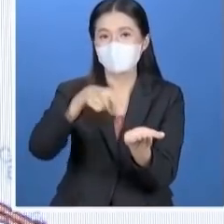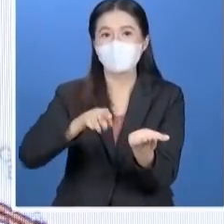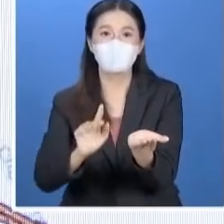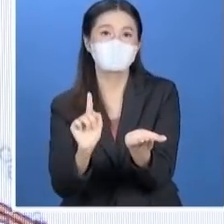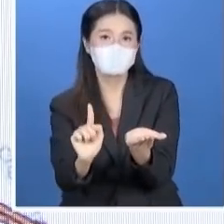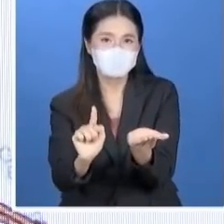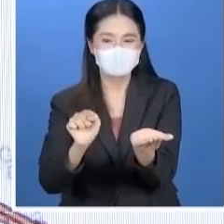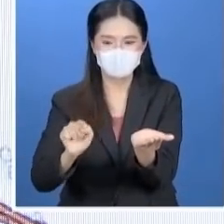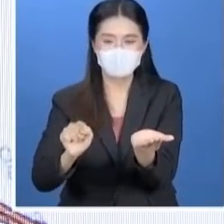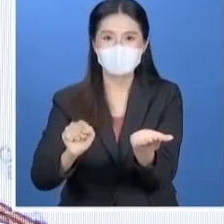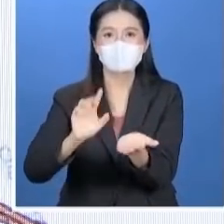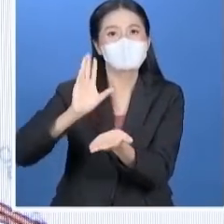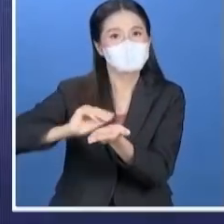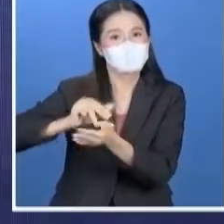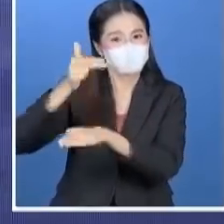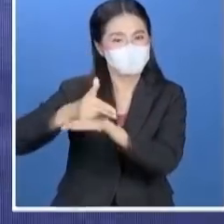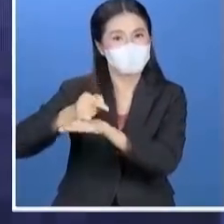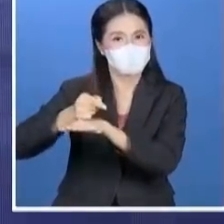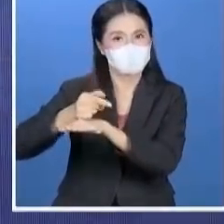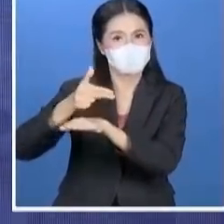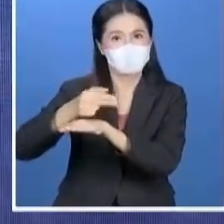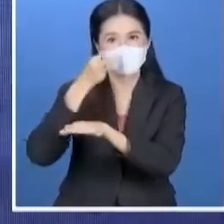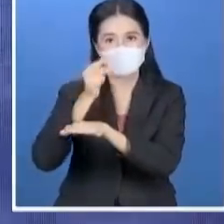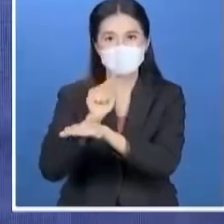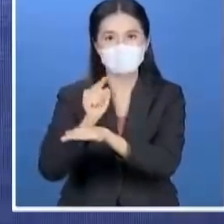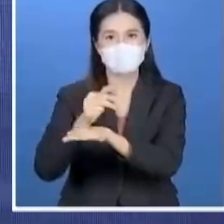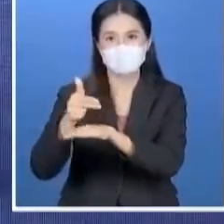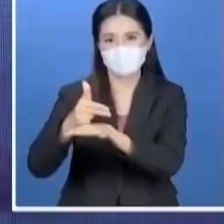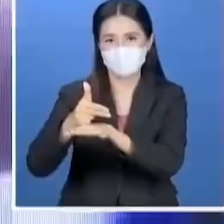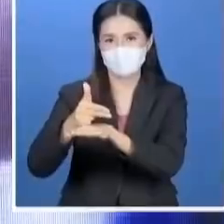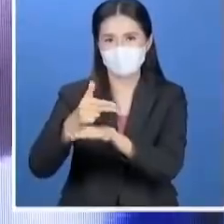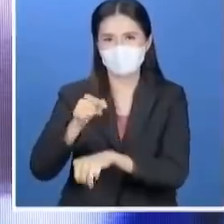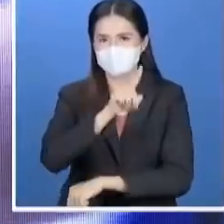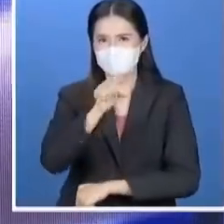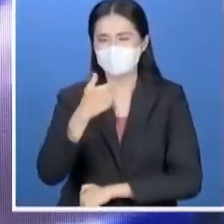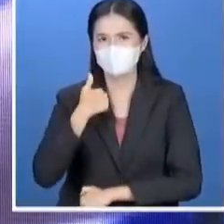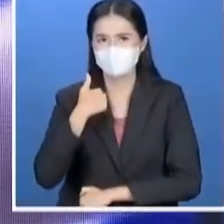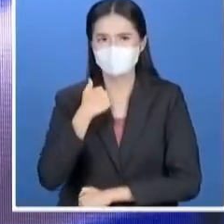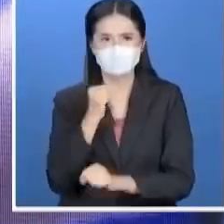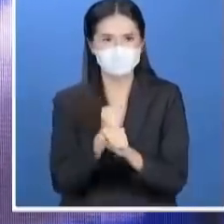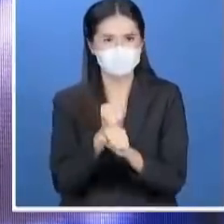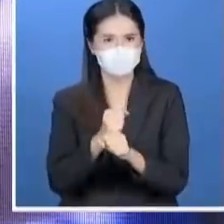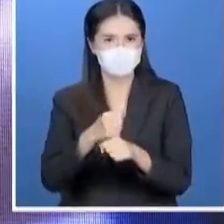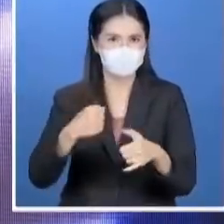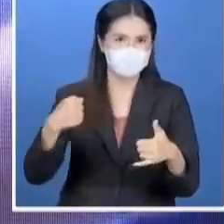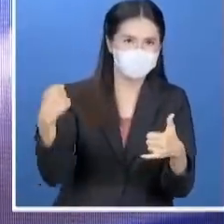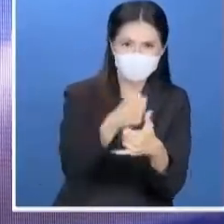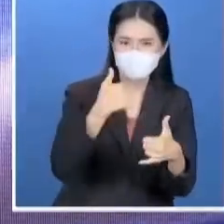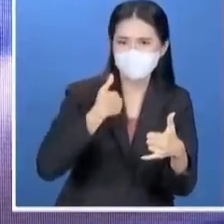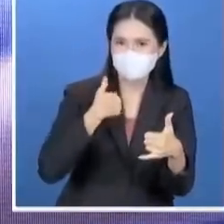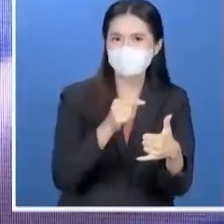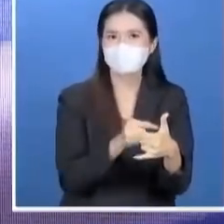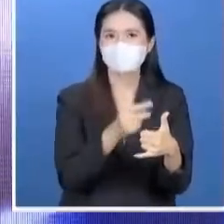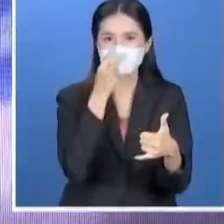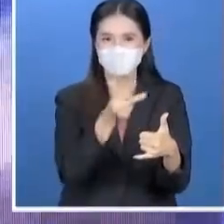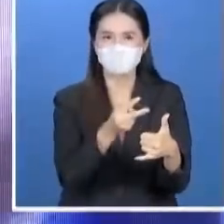คราม1และได้ถูกบันทึกภาพนี้ไว้ซึ่งภาพนี้เป็นภาพที่ถูกตั้งข้อสังเกตว่ามีการทำร้ายร่างกายกันเกิดขึ้นซึ่งตรวจส